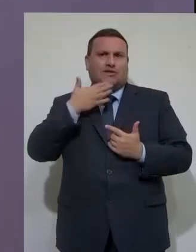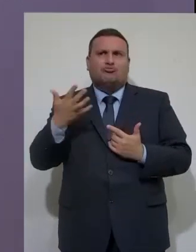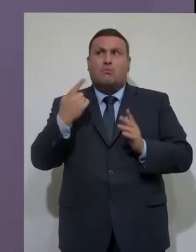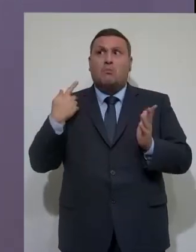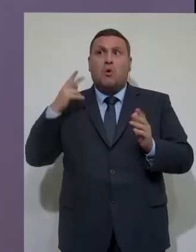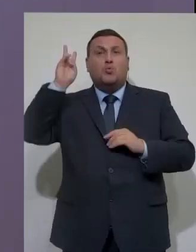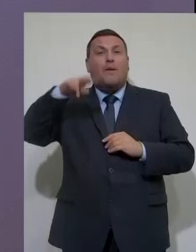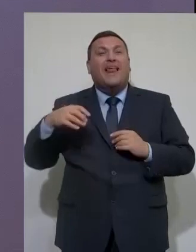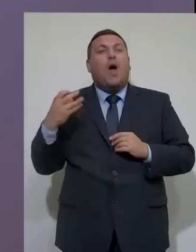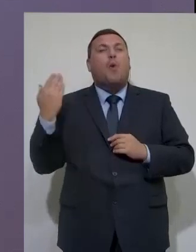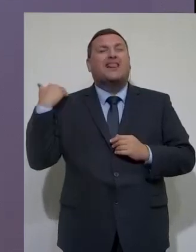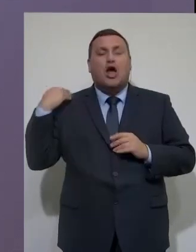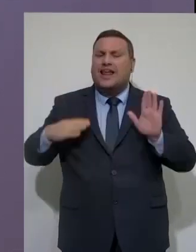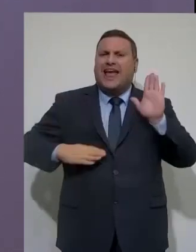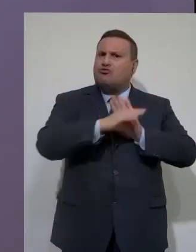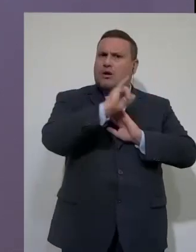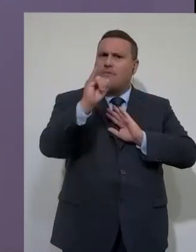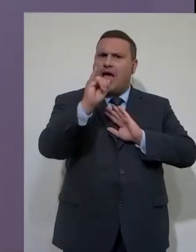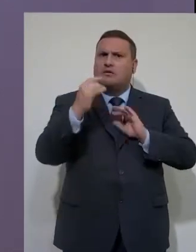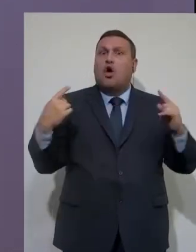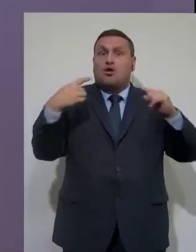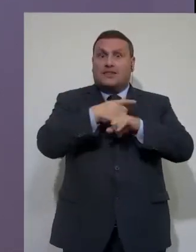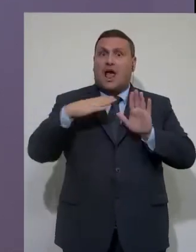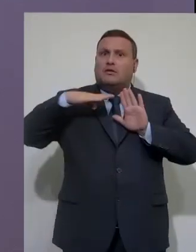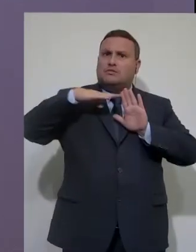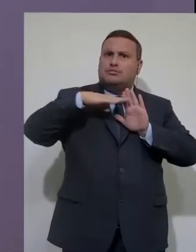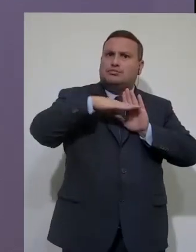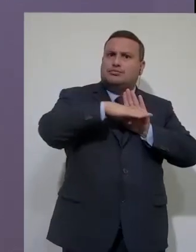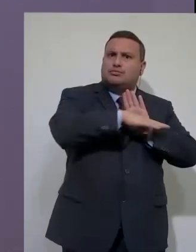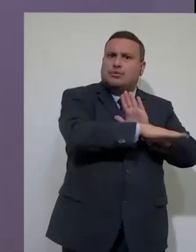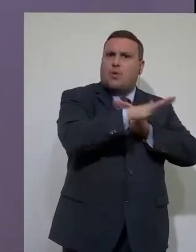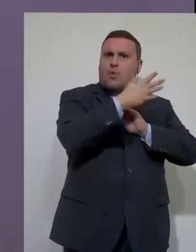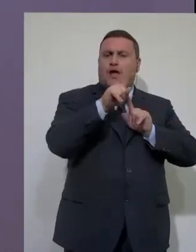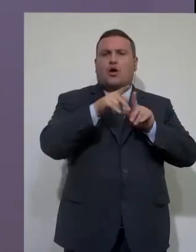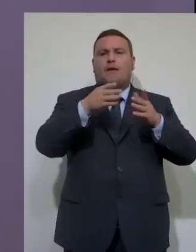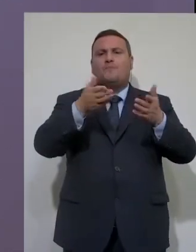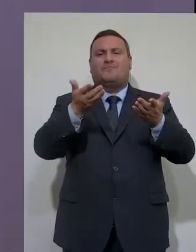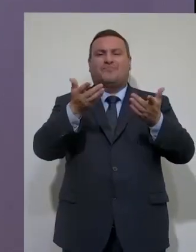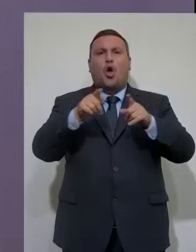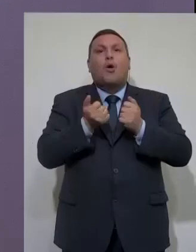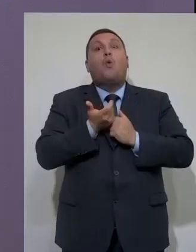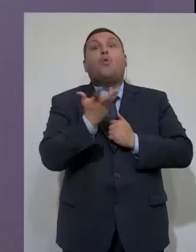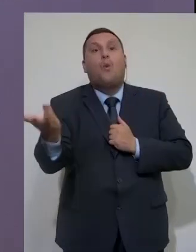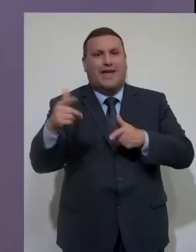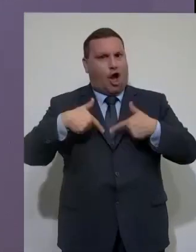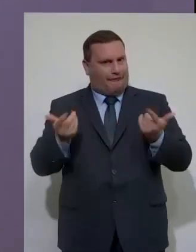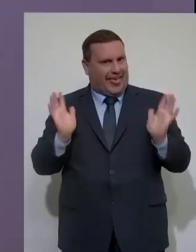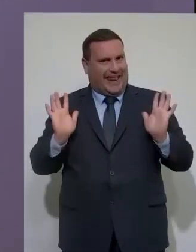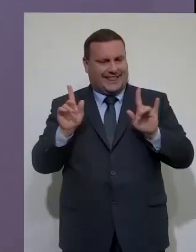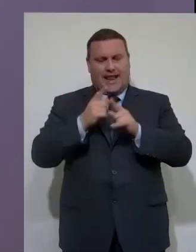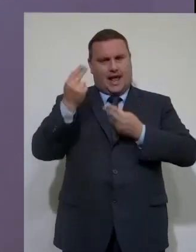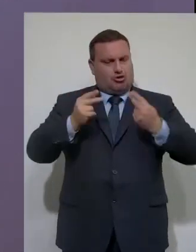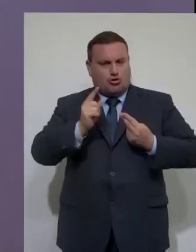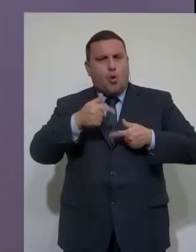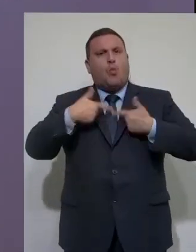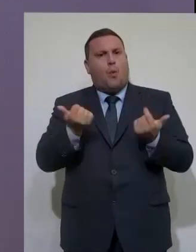dal 2014, anzi sta declinando come numero totale di posti letto. Quindi c'è una incompatibilità fra i